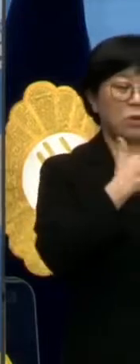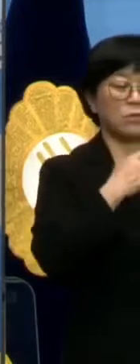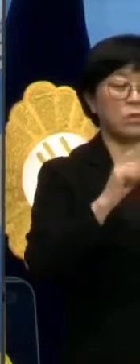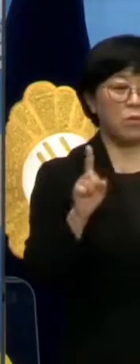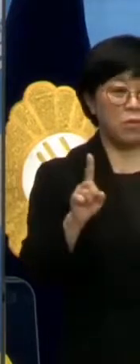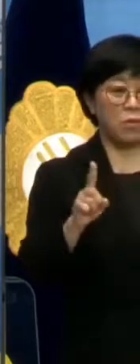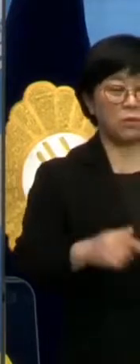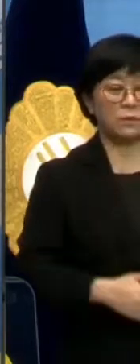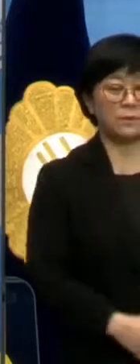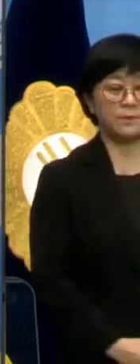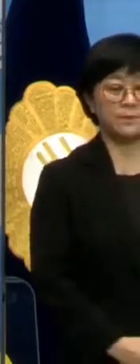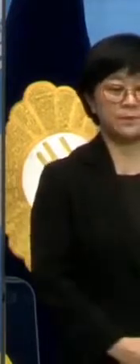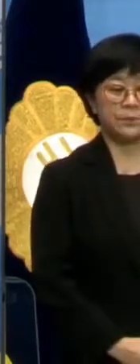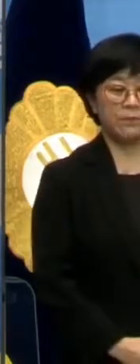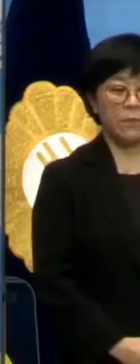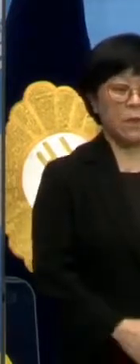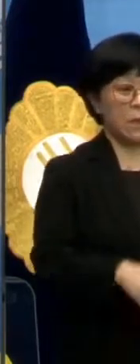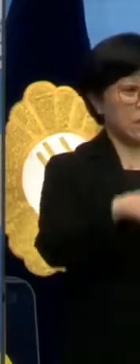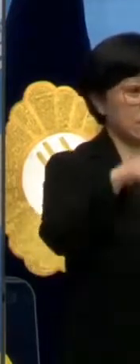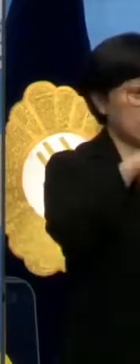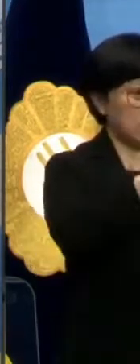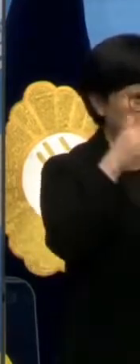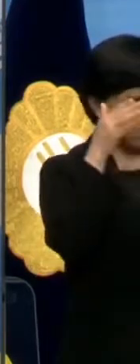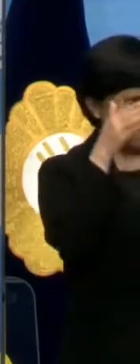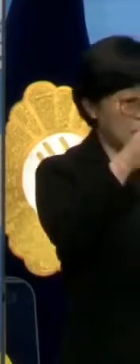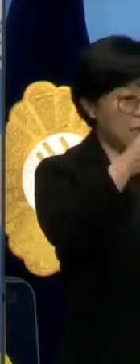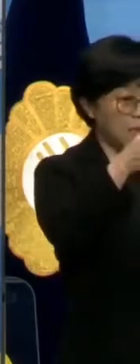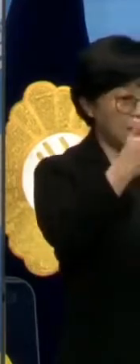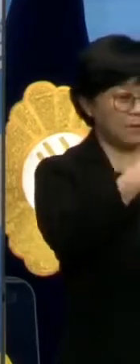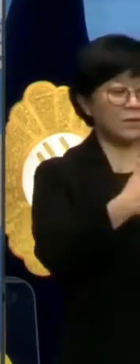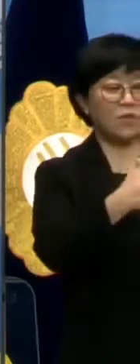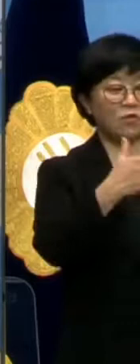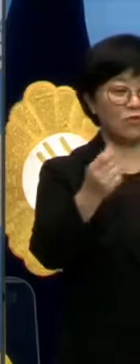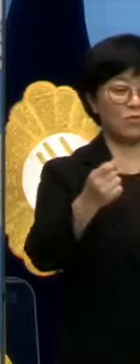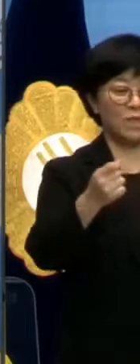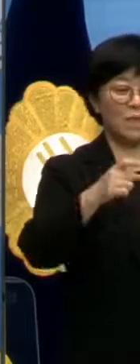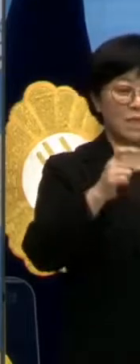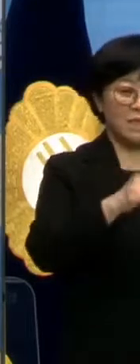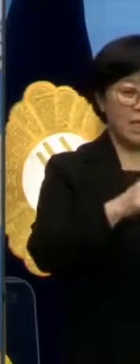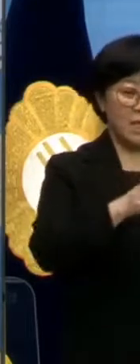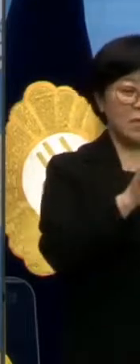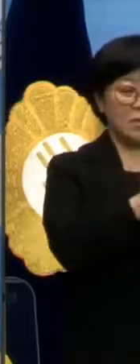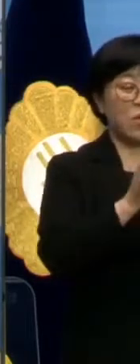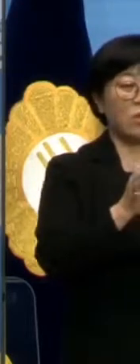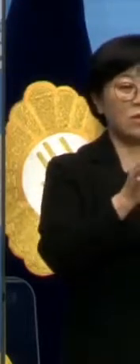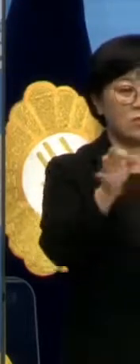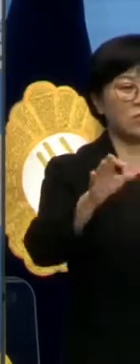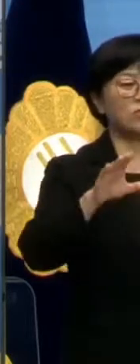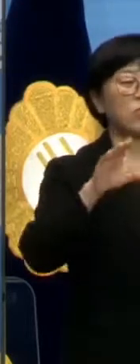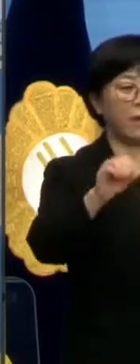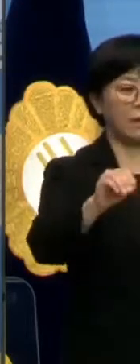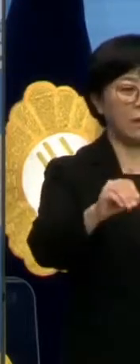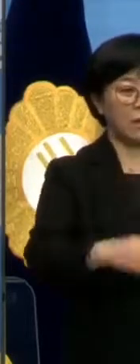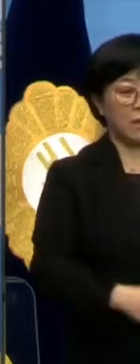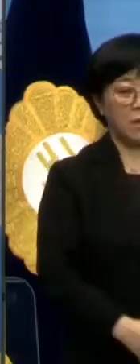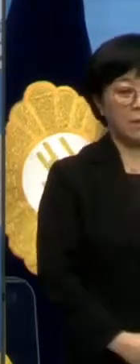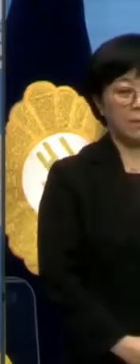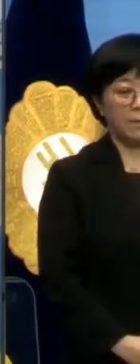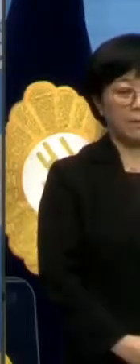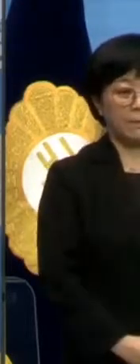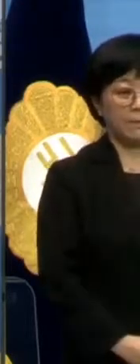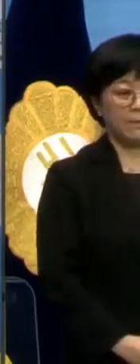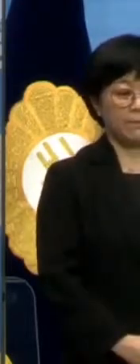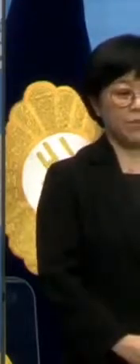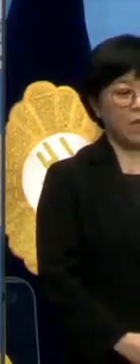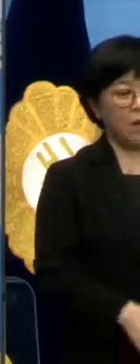촉구합니다. 선거를 겨냥한 전국민 재난지원금 논의를 즉각 중단하십시오.